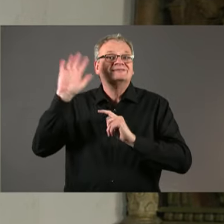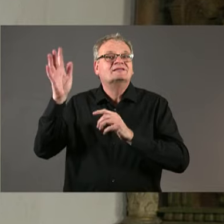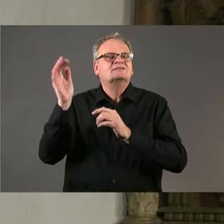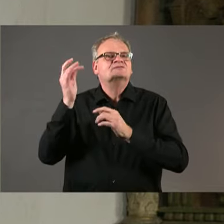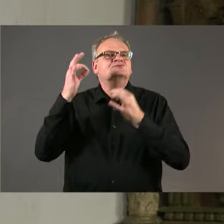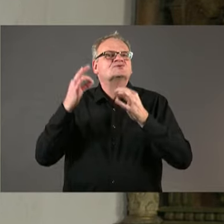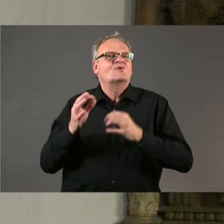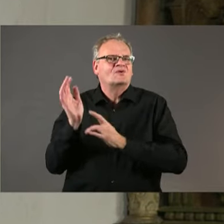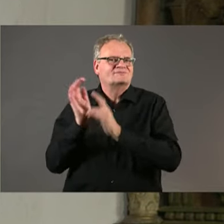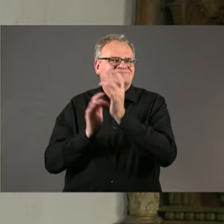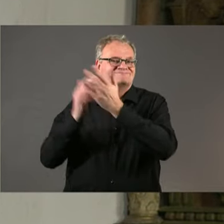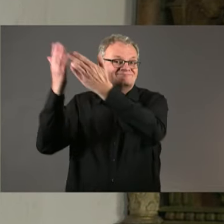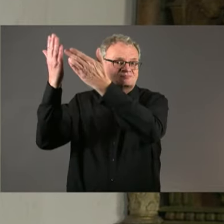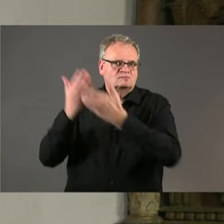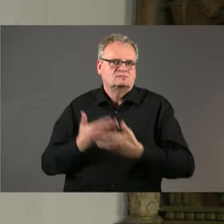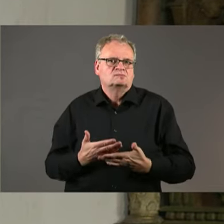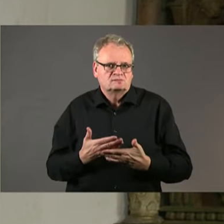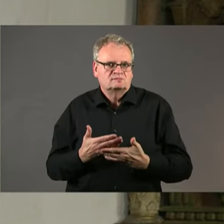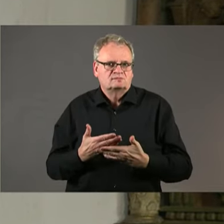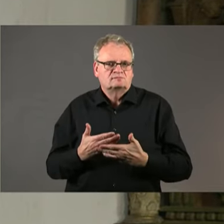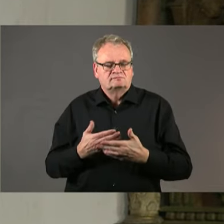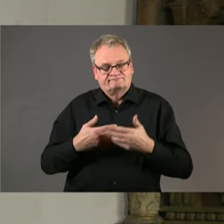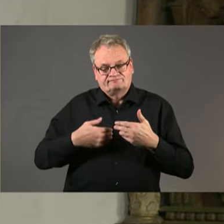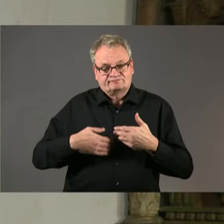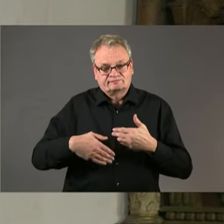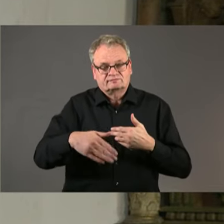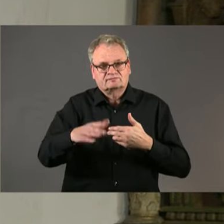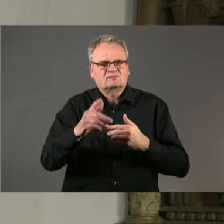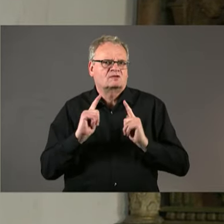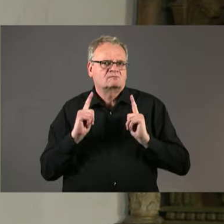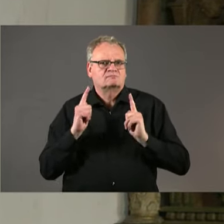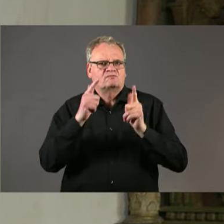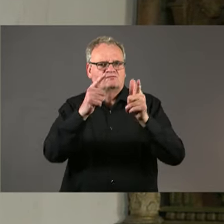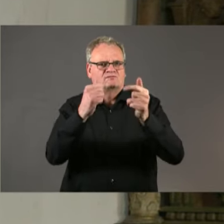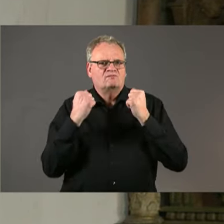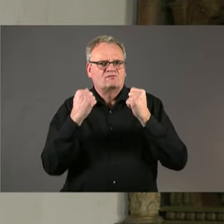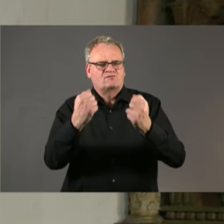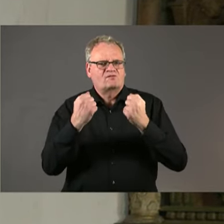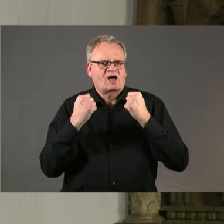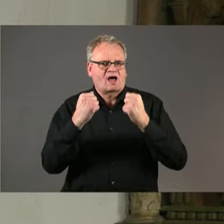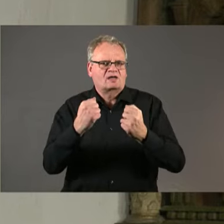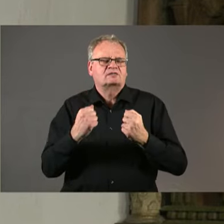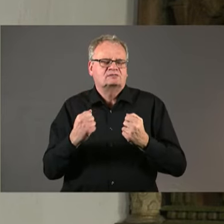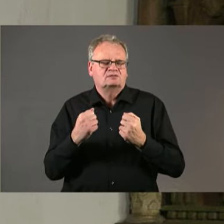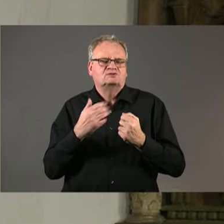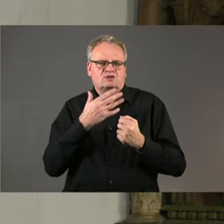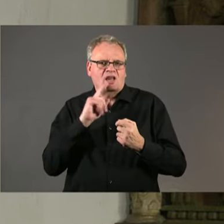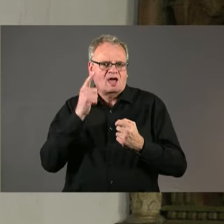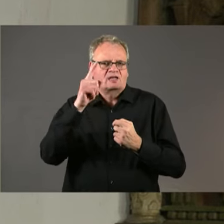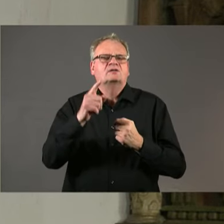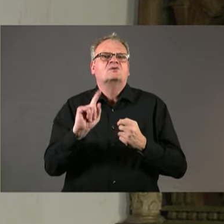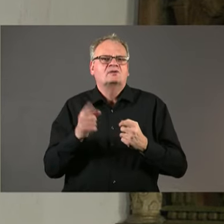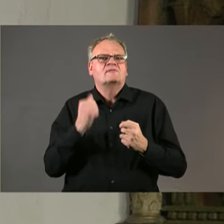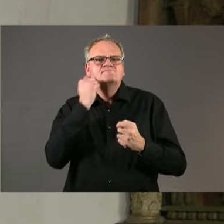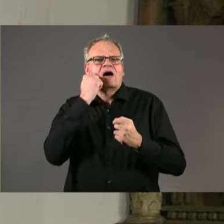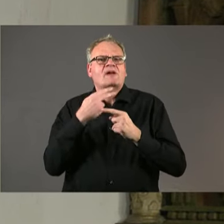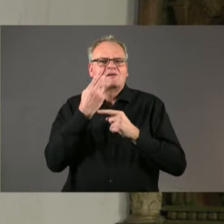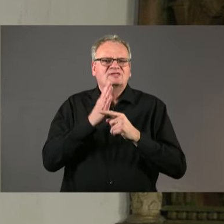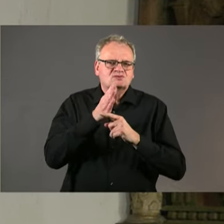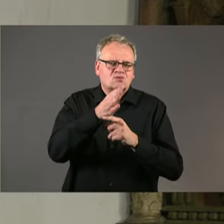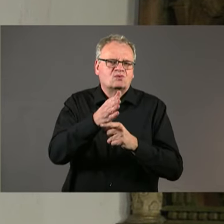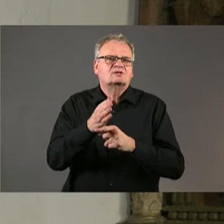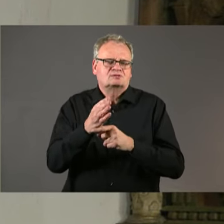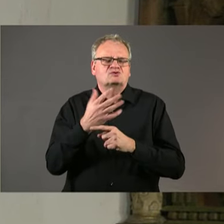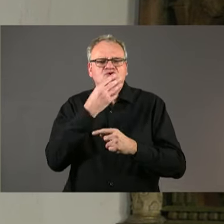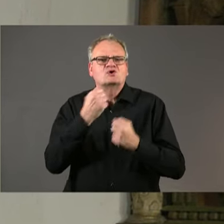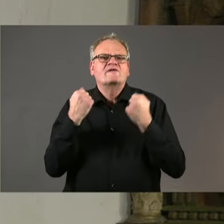hast. Bitte bewahre uns auf der langen Fahrt und schenk uns dann zusammen mit meiner Mama ein schönes Fest. Bitte sei aber auch bei